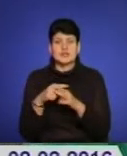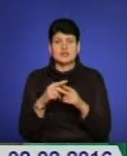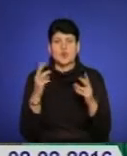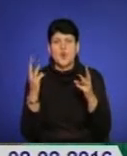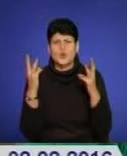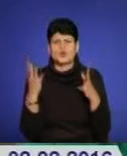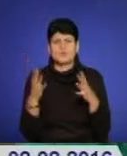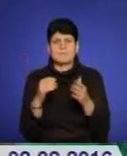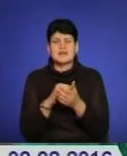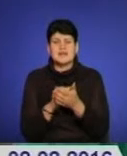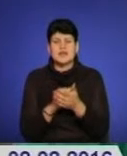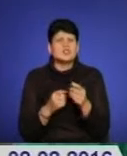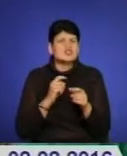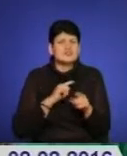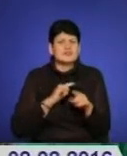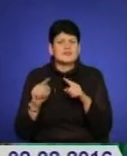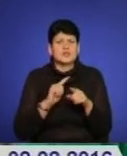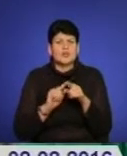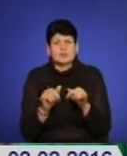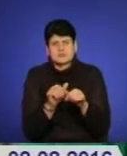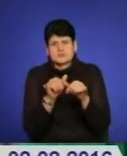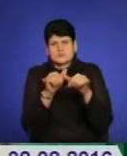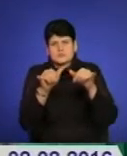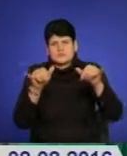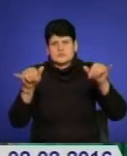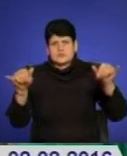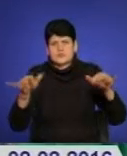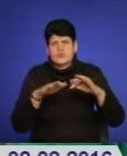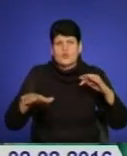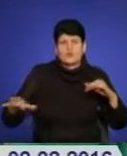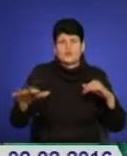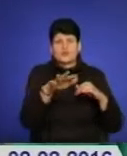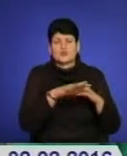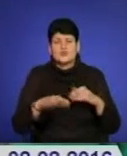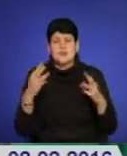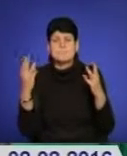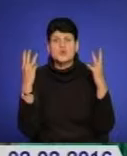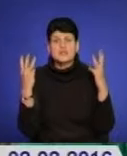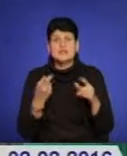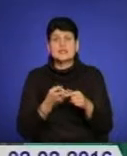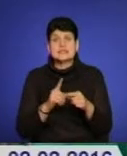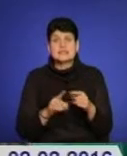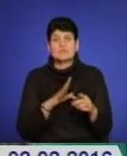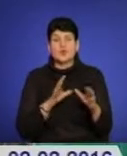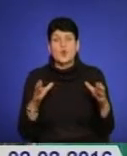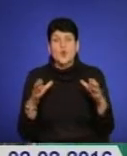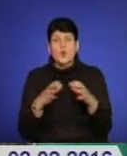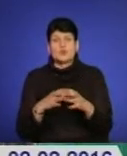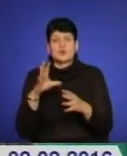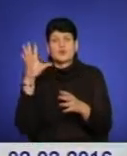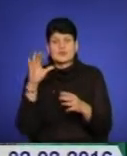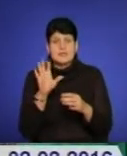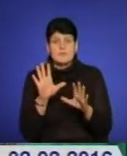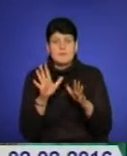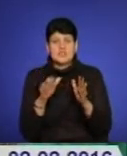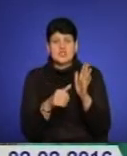матеріалів призвело до швидкого розповсюдження пожежі, внаслідок чого пожежею було охоплено на момент